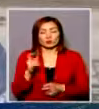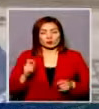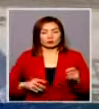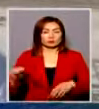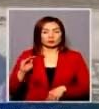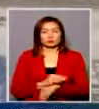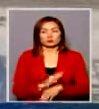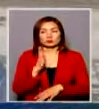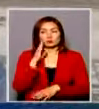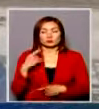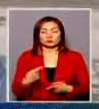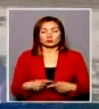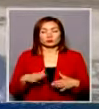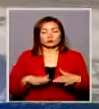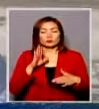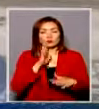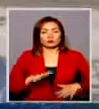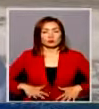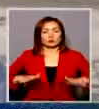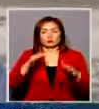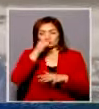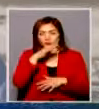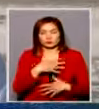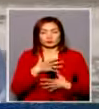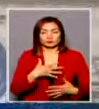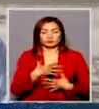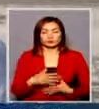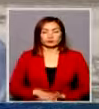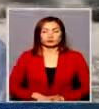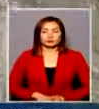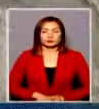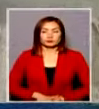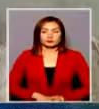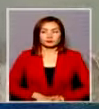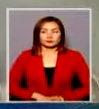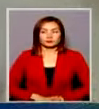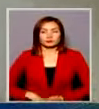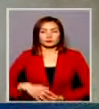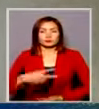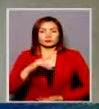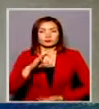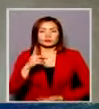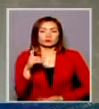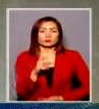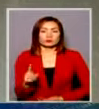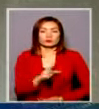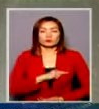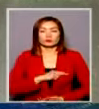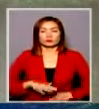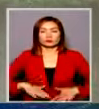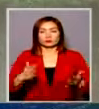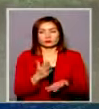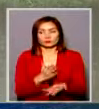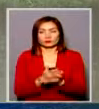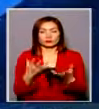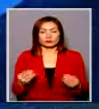мы не спим всю ночь. Наш дом затопило водой, мы не можем дышать, ходим в масках. В микрорайоне Лесхоз канализационная вода выходит